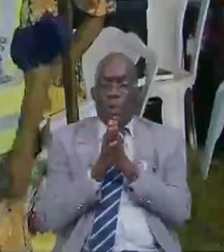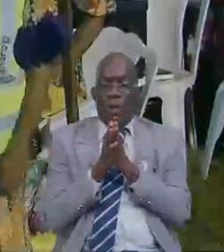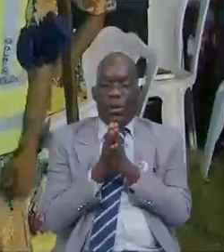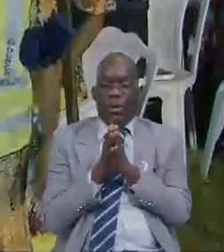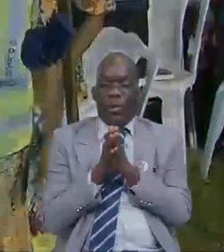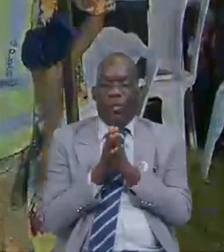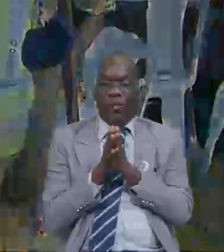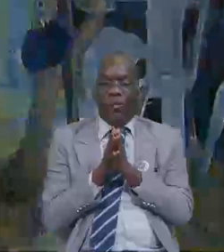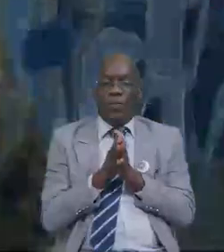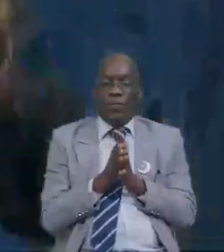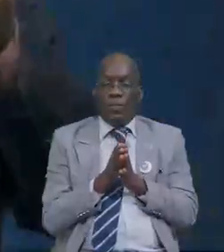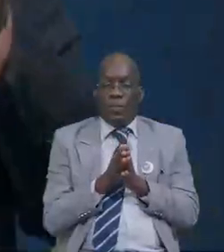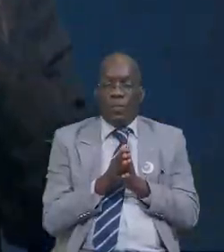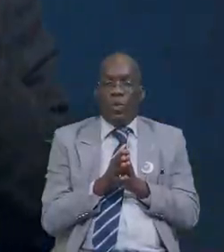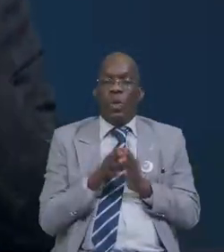maintenant.